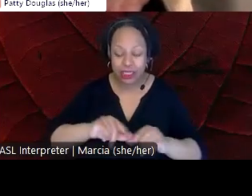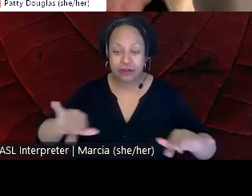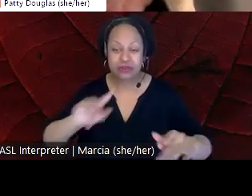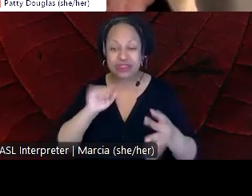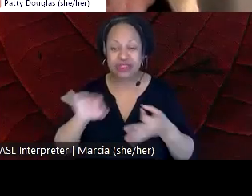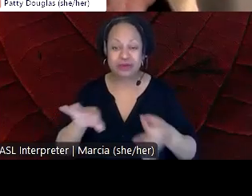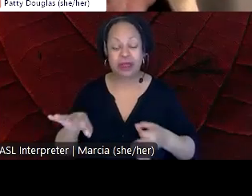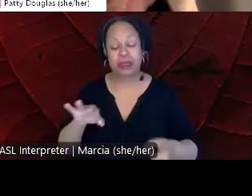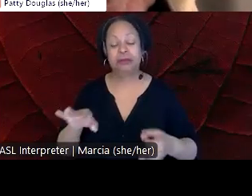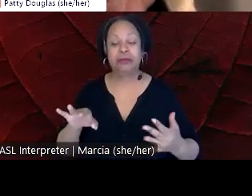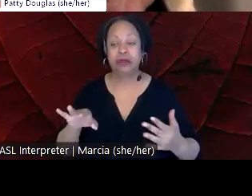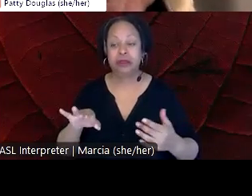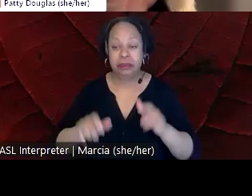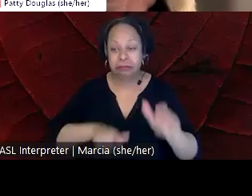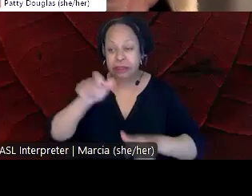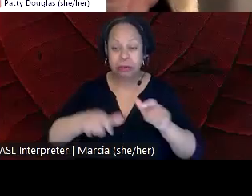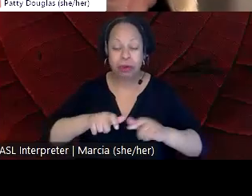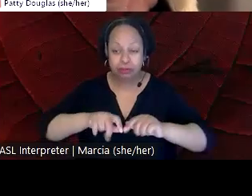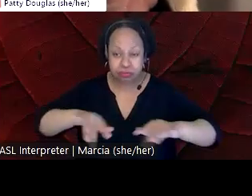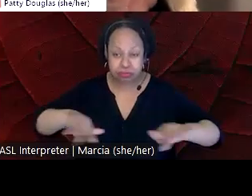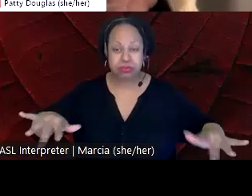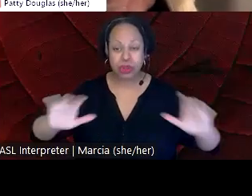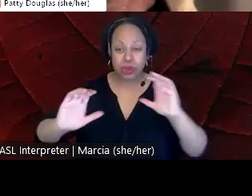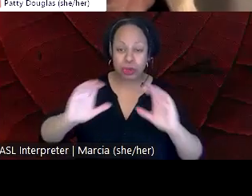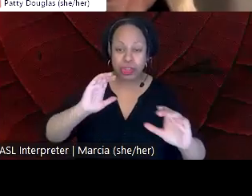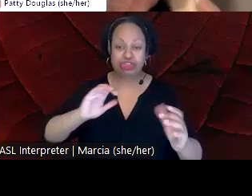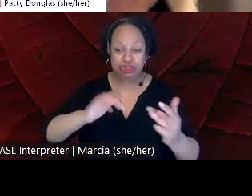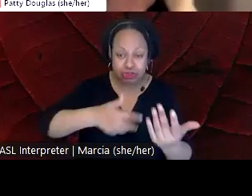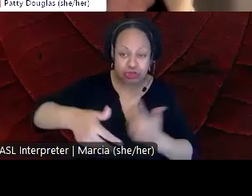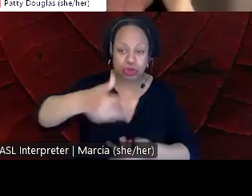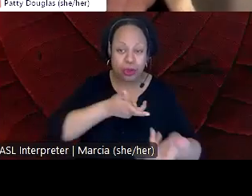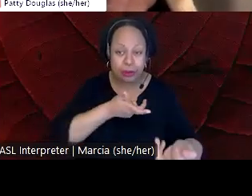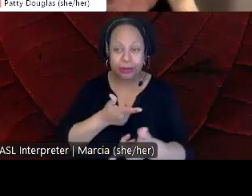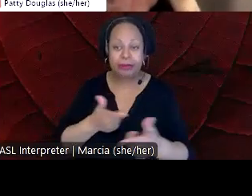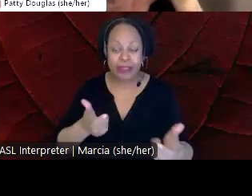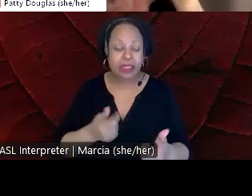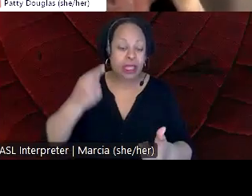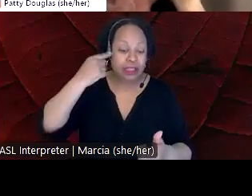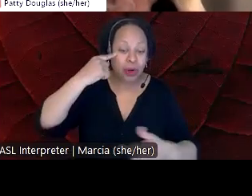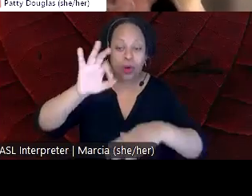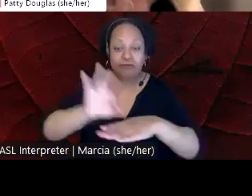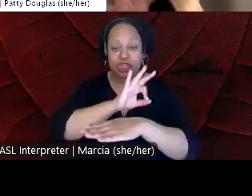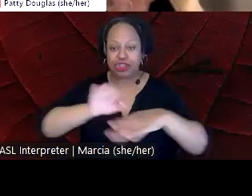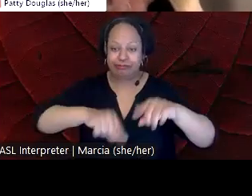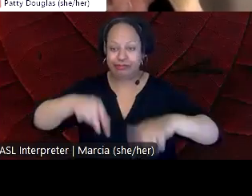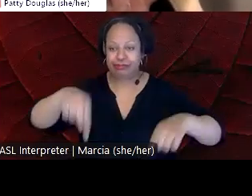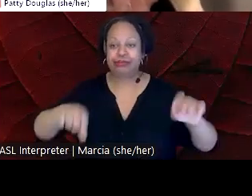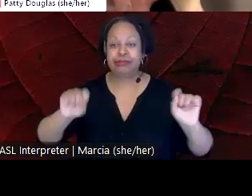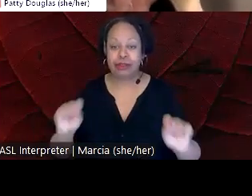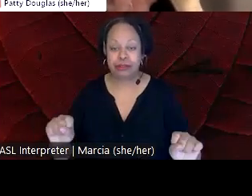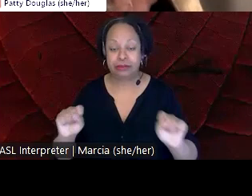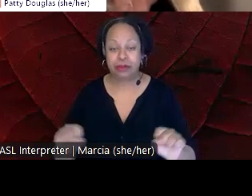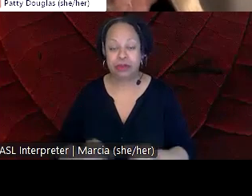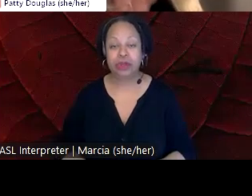la variation communication, au niveau de la sociality, communication and humaine, la some sort of socialité, etc., et un neurofunctioning. petit peu le fonctionnement neuro. Neurodivergence,